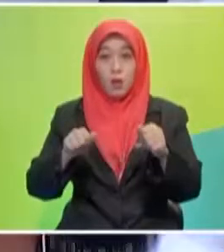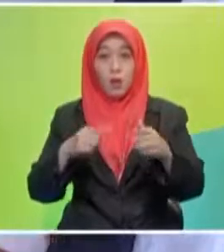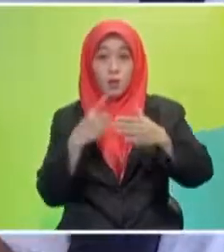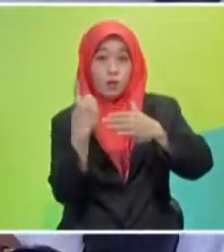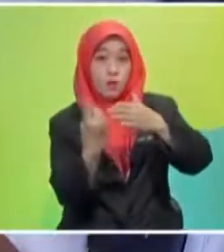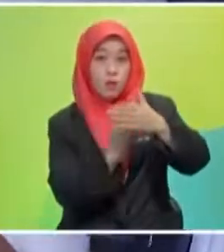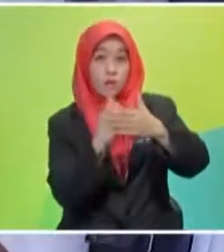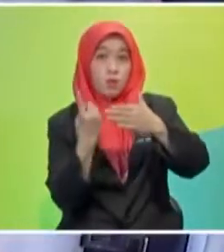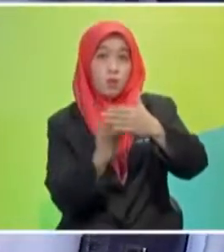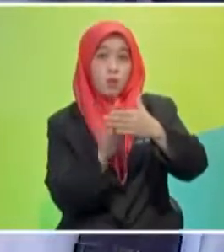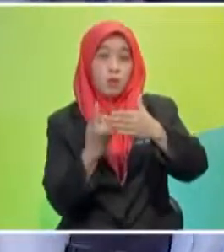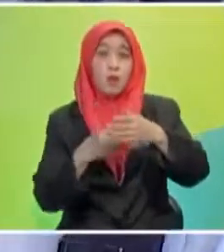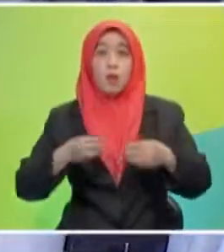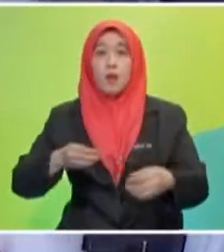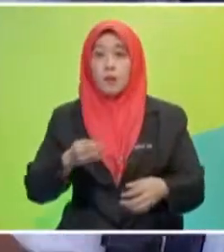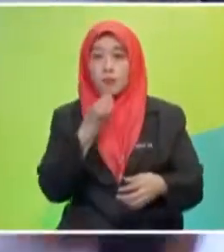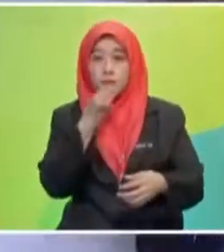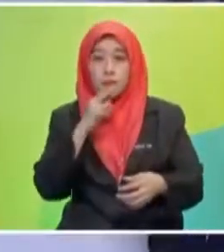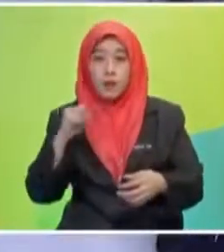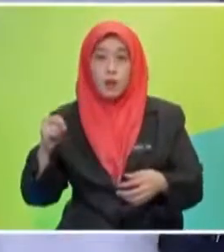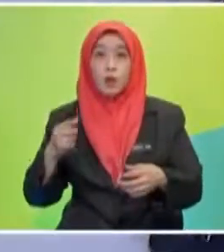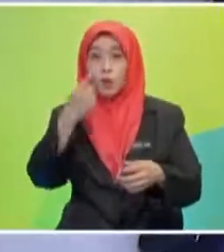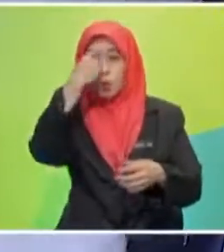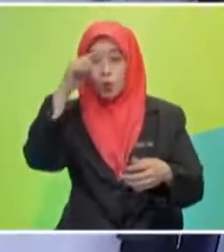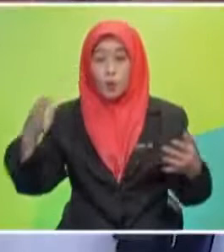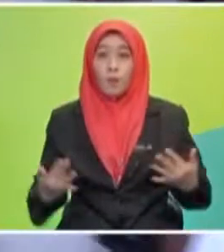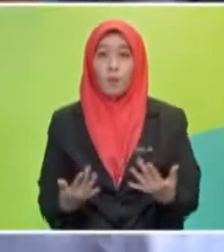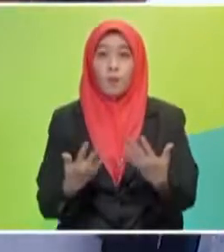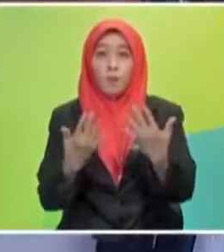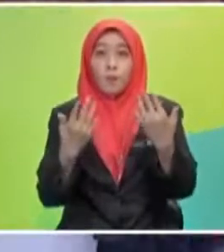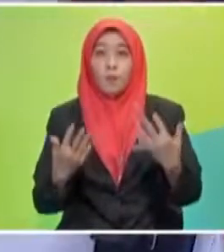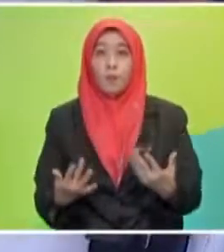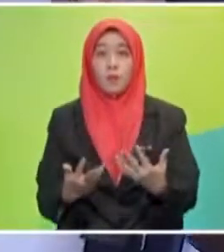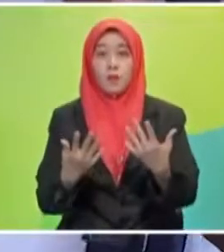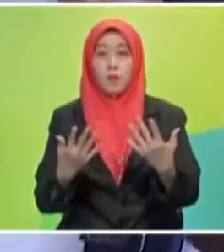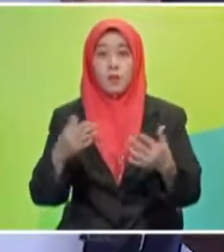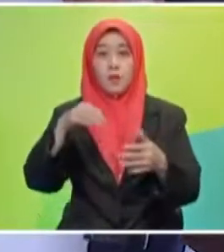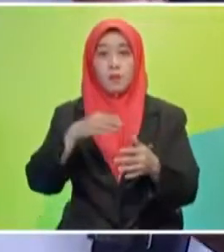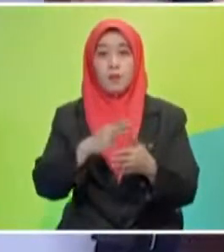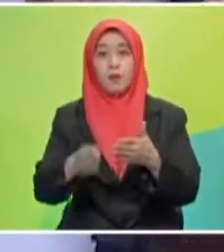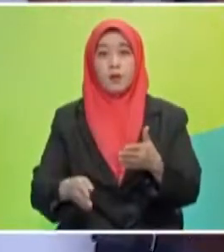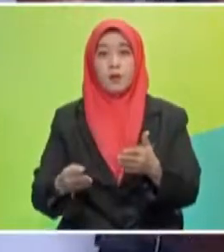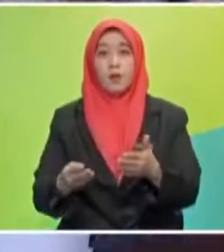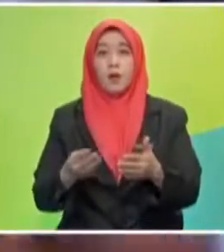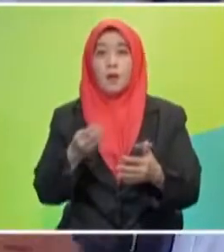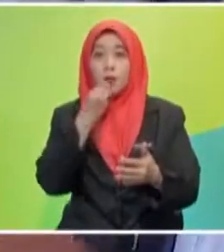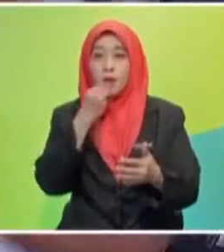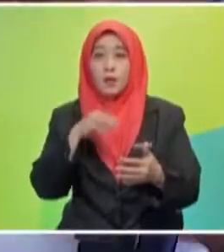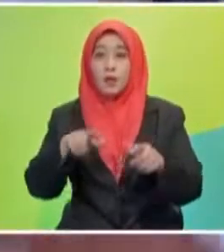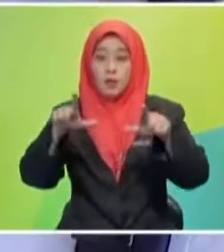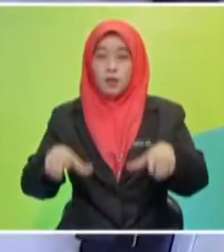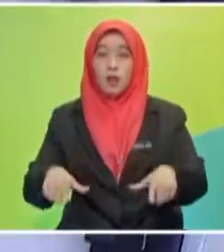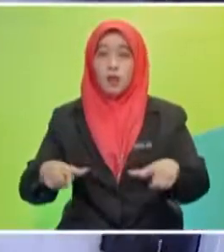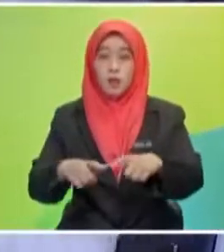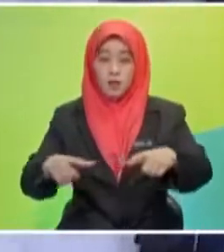hal untuk memanaskan persaingan betul juga memiliki tekang the panas dan bahagian makanya kita letak di atas pinggan tuh